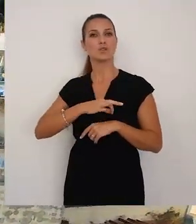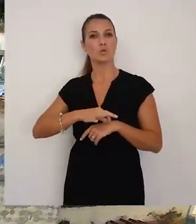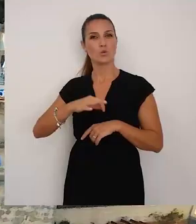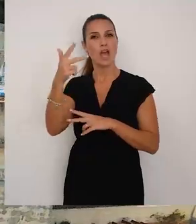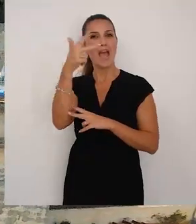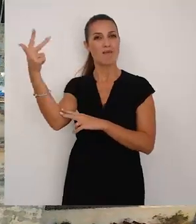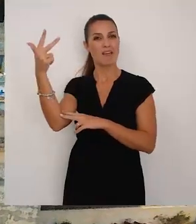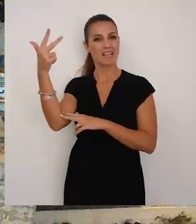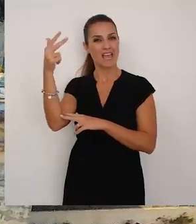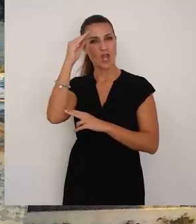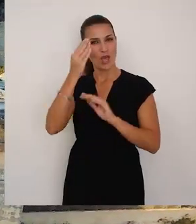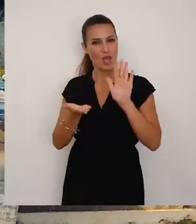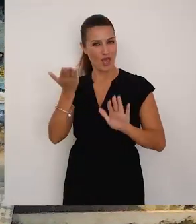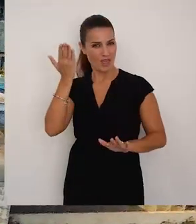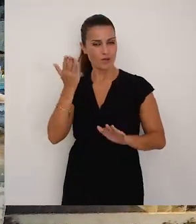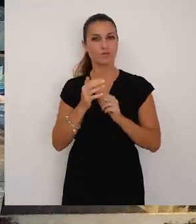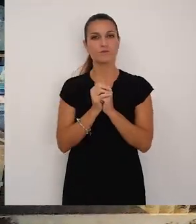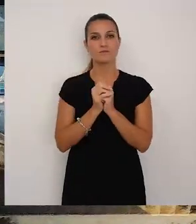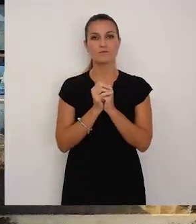sede dell'Istituto Alberghiero.